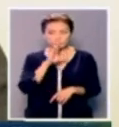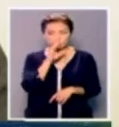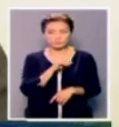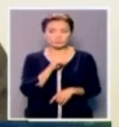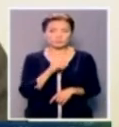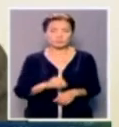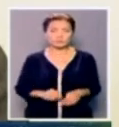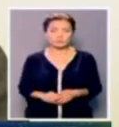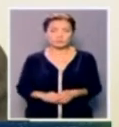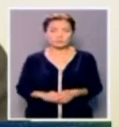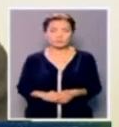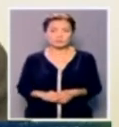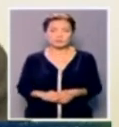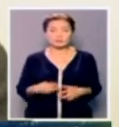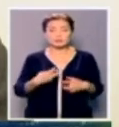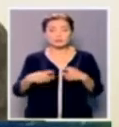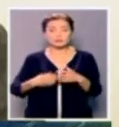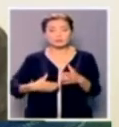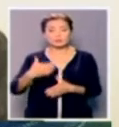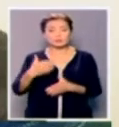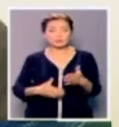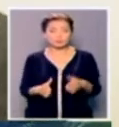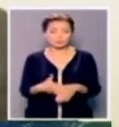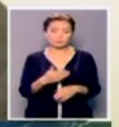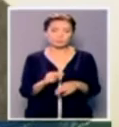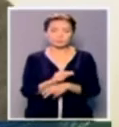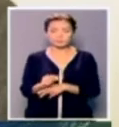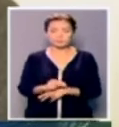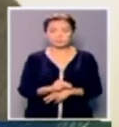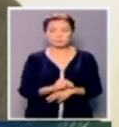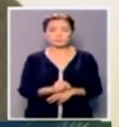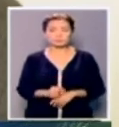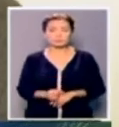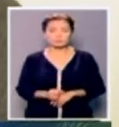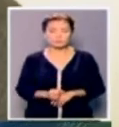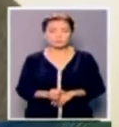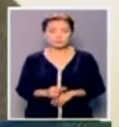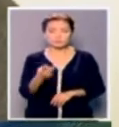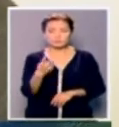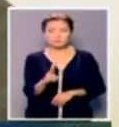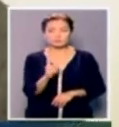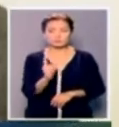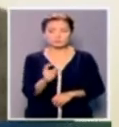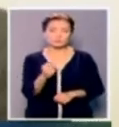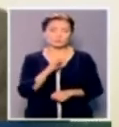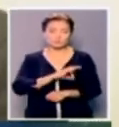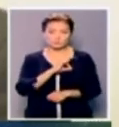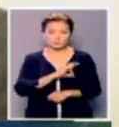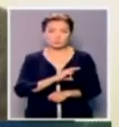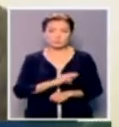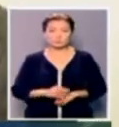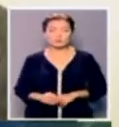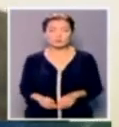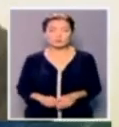мына жасамайтын лифтілердің бәрін Алмагүл мөлтек ауданында бір кіреберісте 2 лифт тұр, соның біреуі жаңартылды,